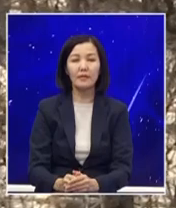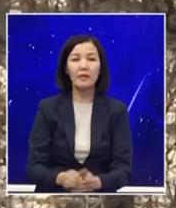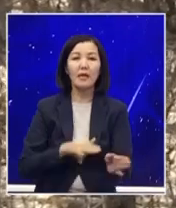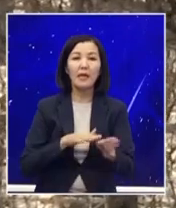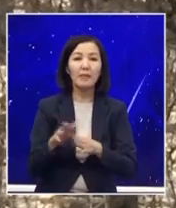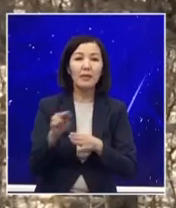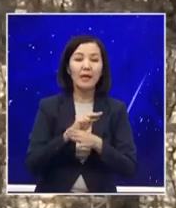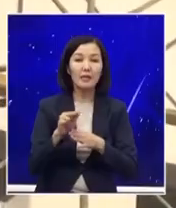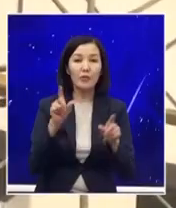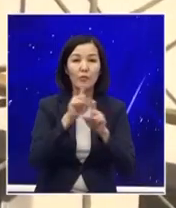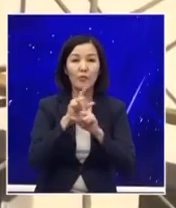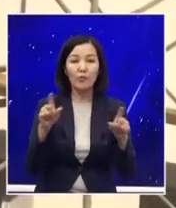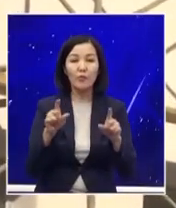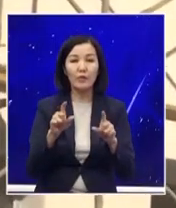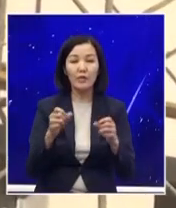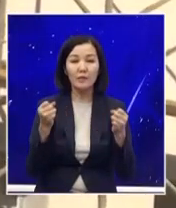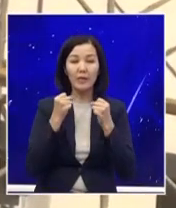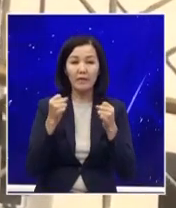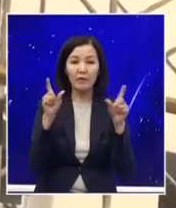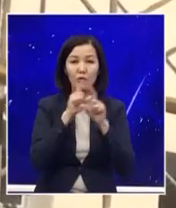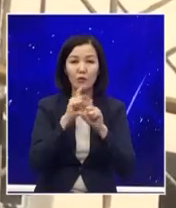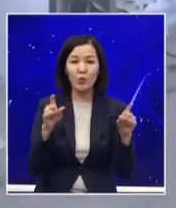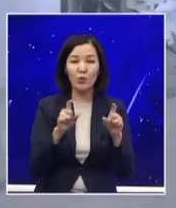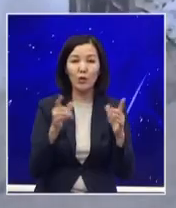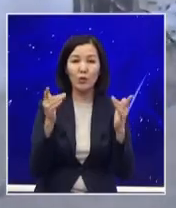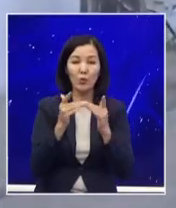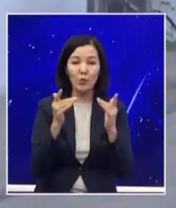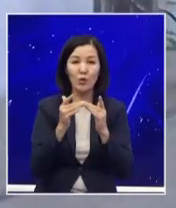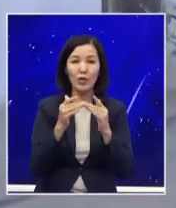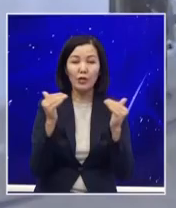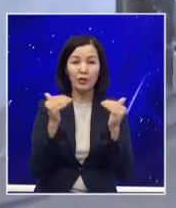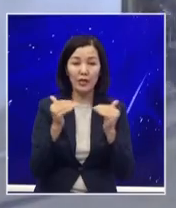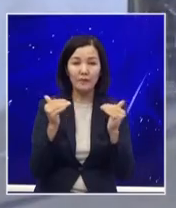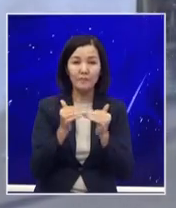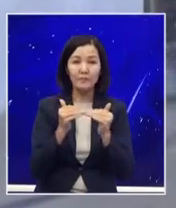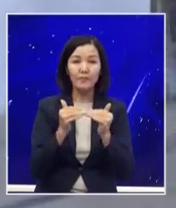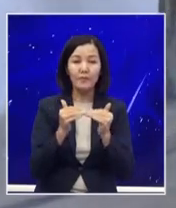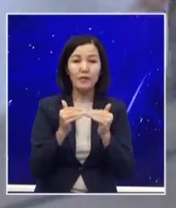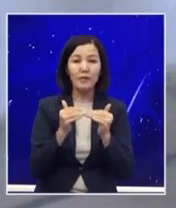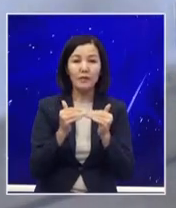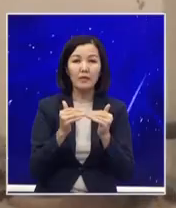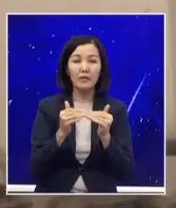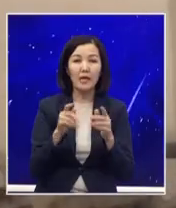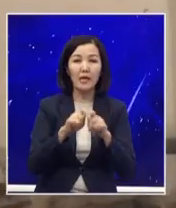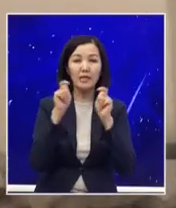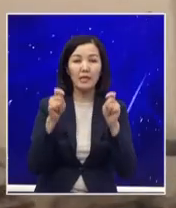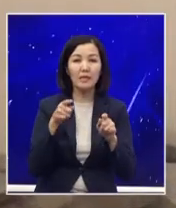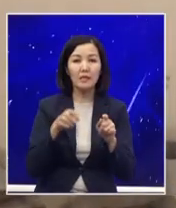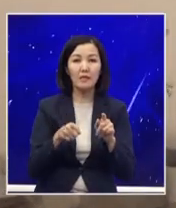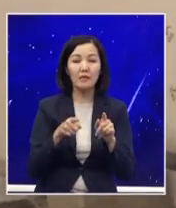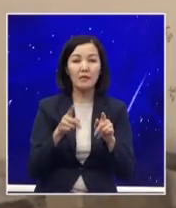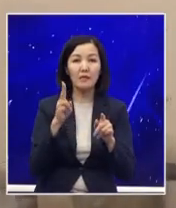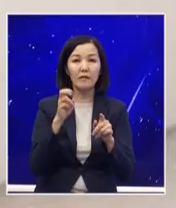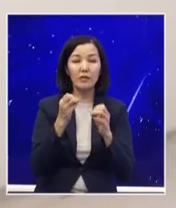Капитальный ремонт здания специализированной спортивной школы-интернат-колледжа Олимпийского резерва не проводился со дня ее открытия с 2003